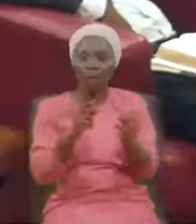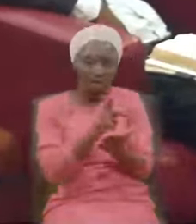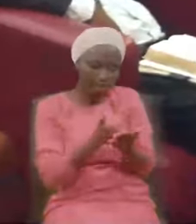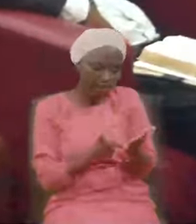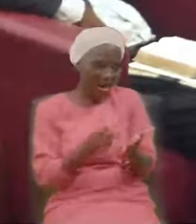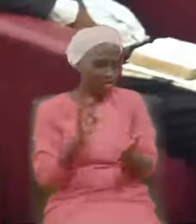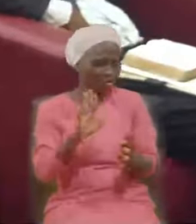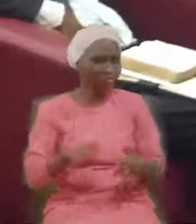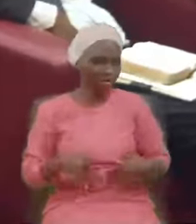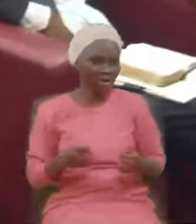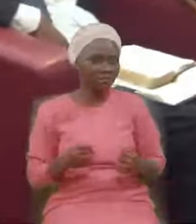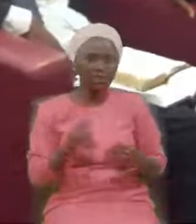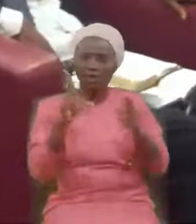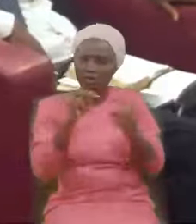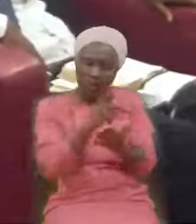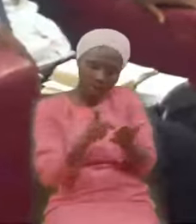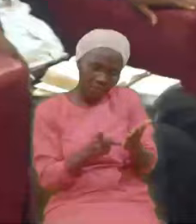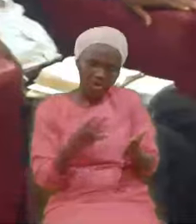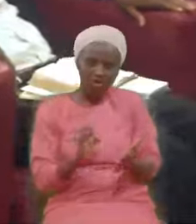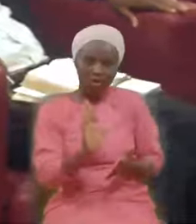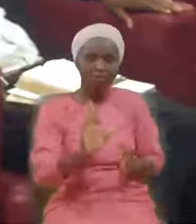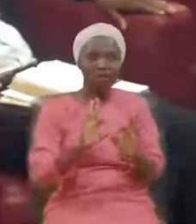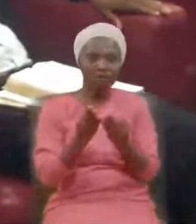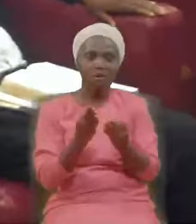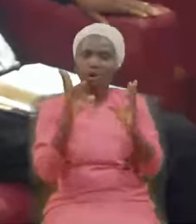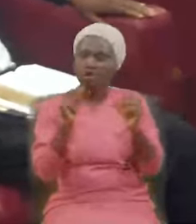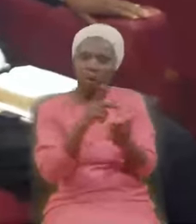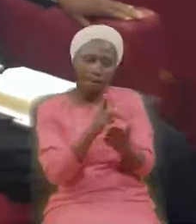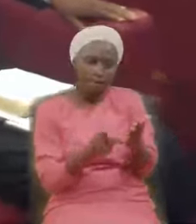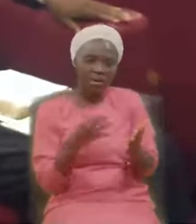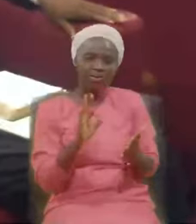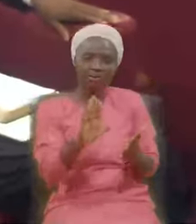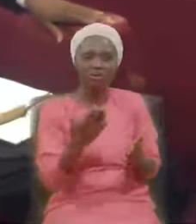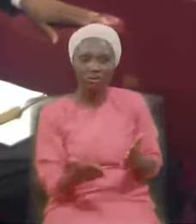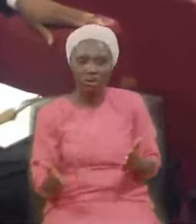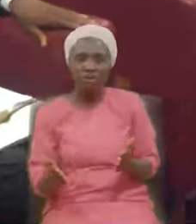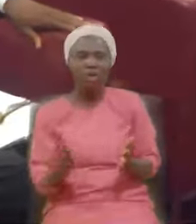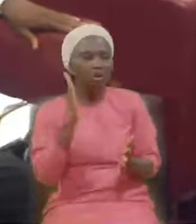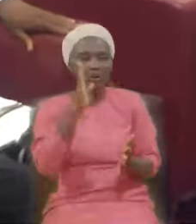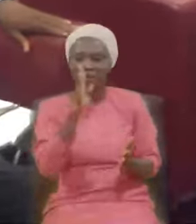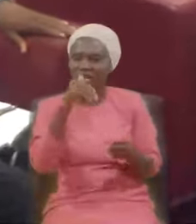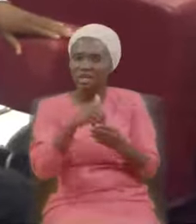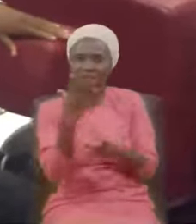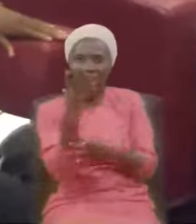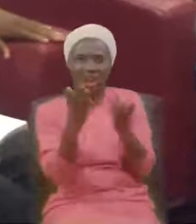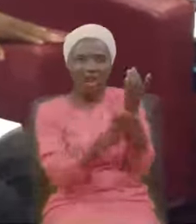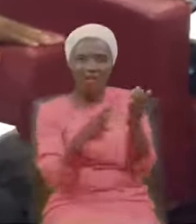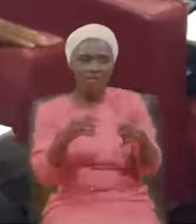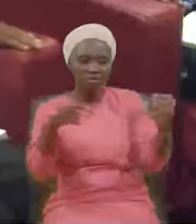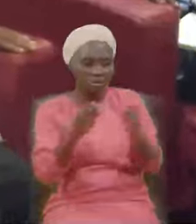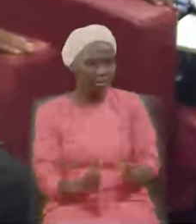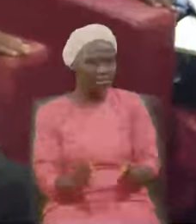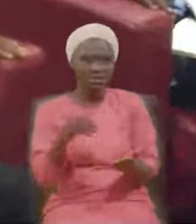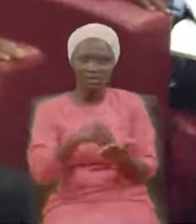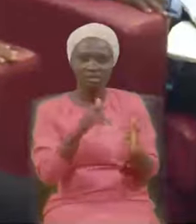Aucune partie de votre vie, aucune partie de votre famille, aucune partie de votre possession ne restera entre la main